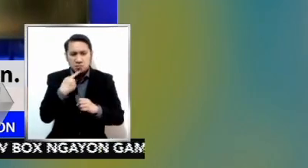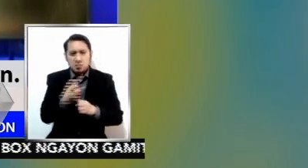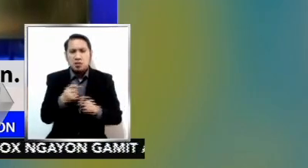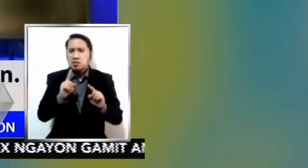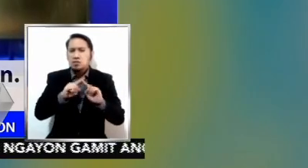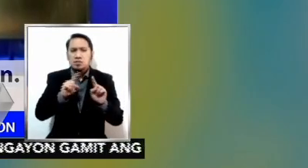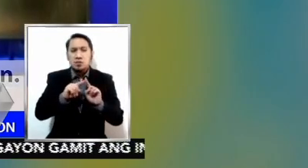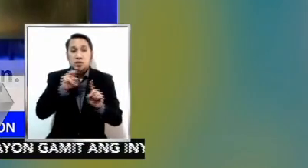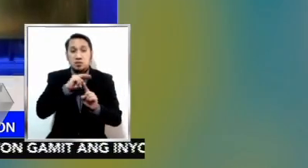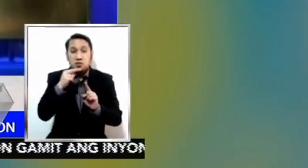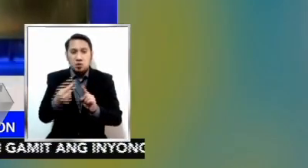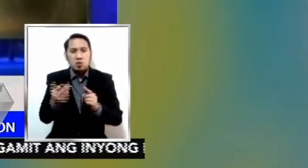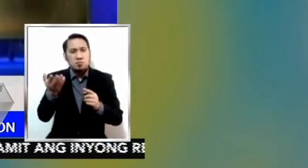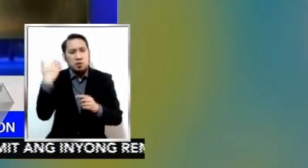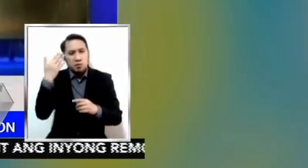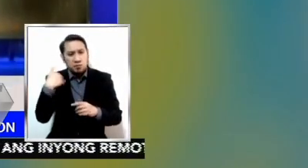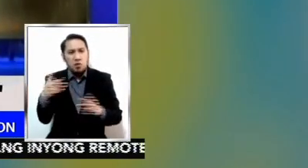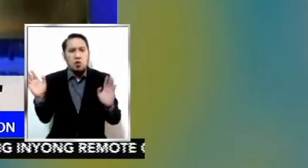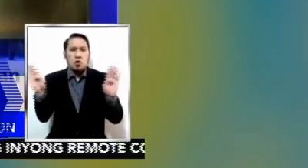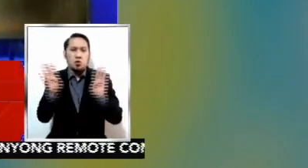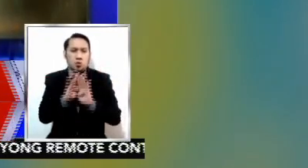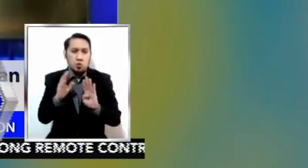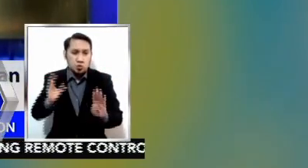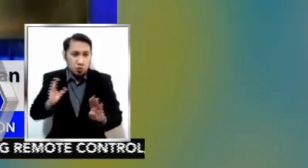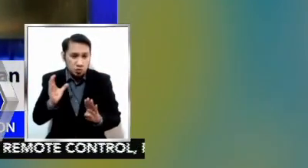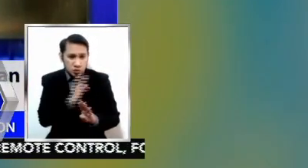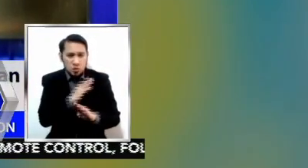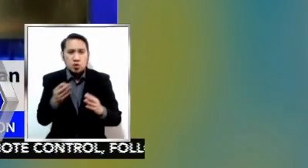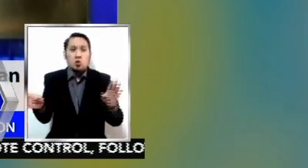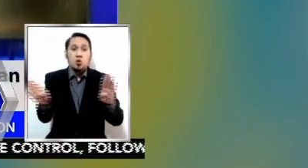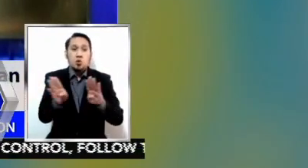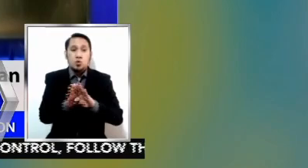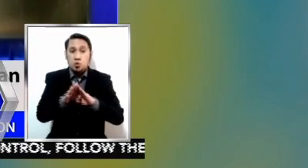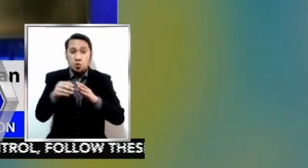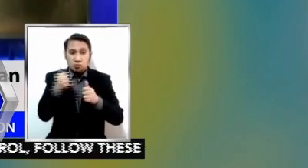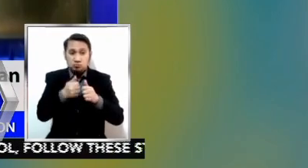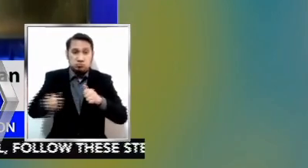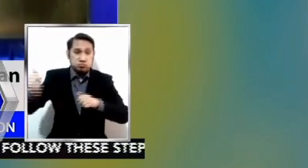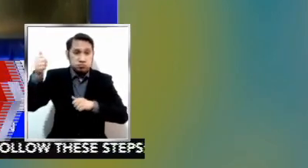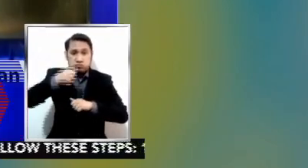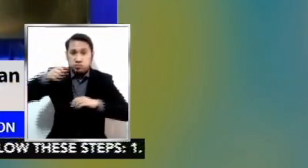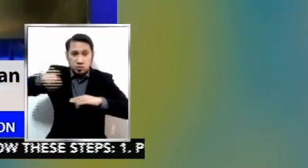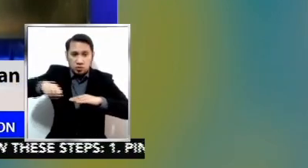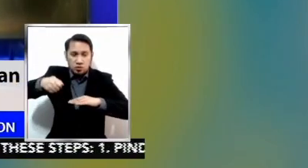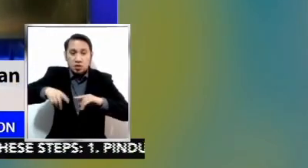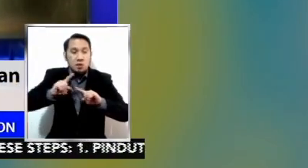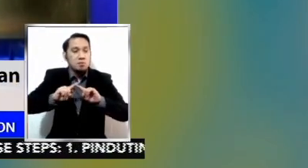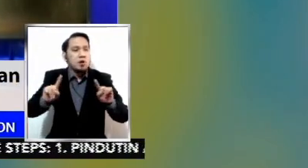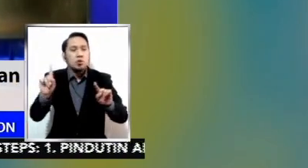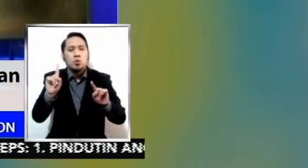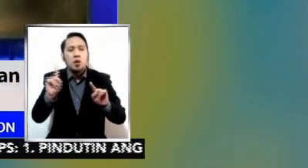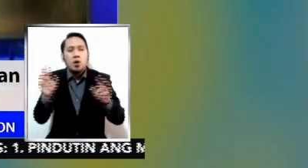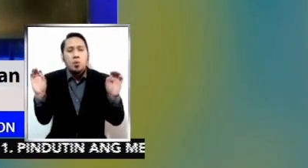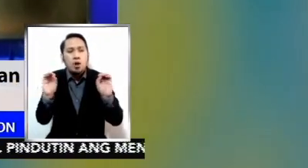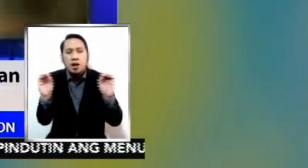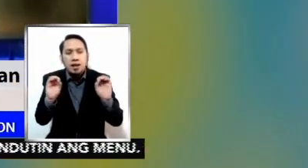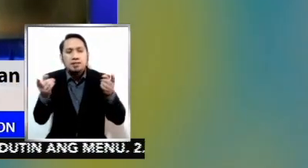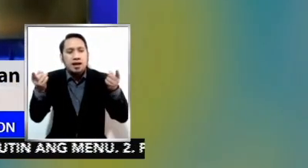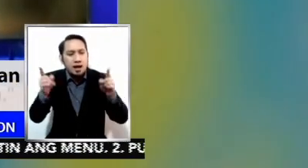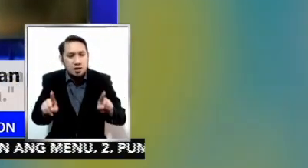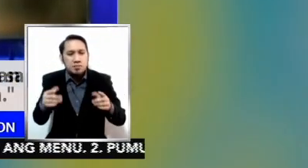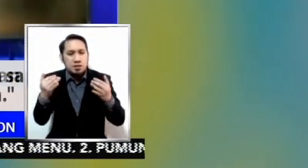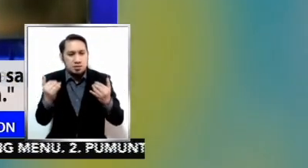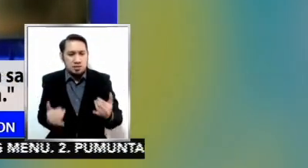ang Kongreso, naisasara ang Supreme Court. Ngayon po, wala nang ganyang kapangyarihan ang Presidente. At